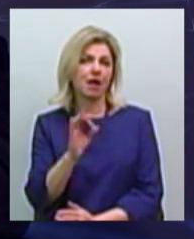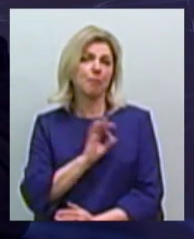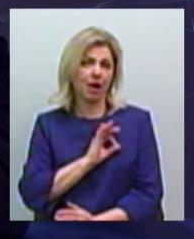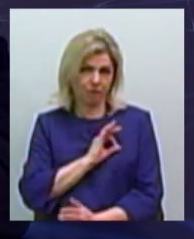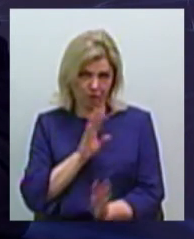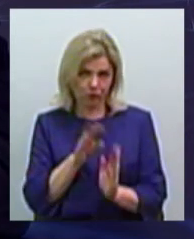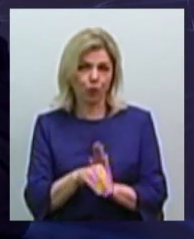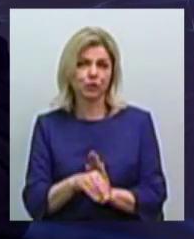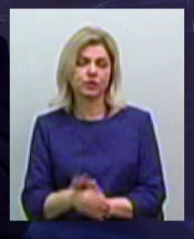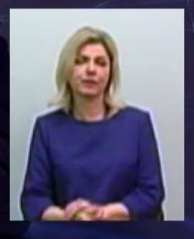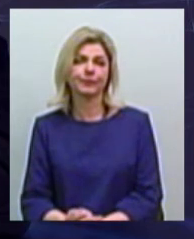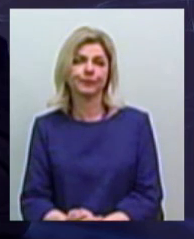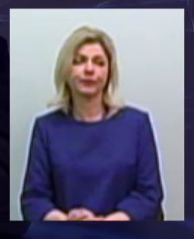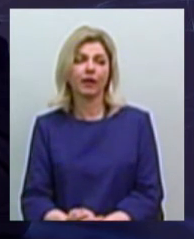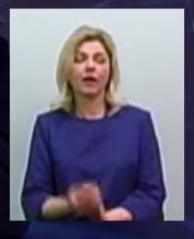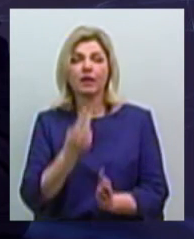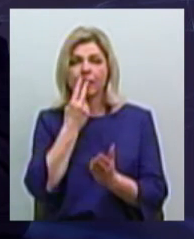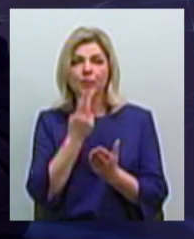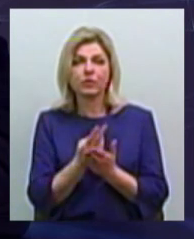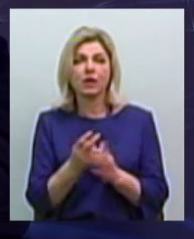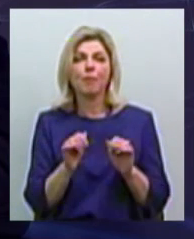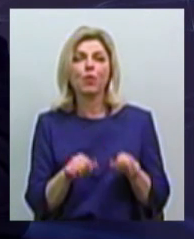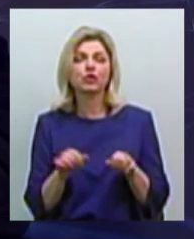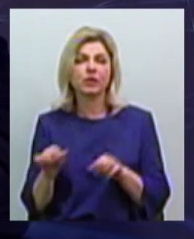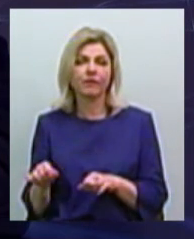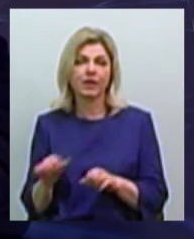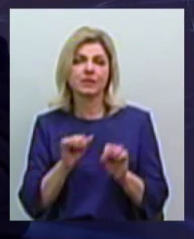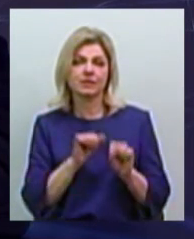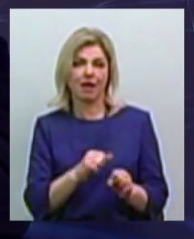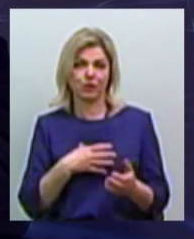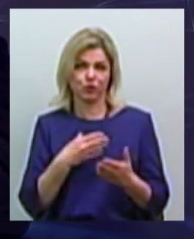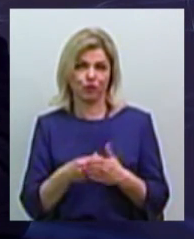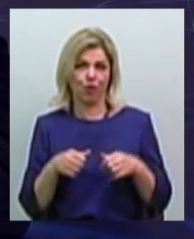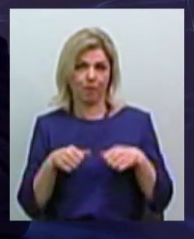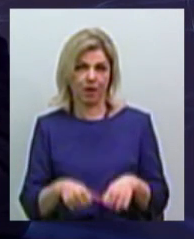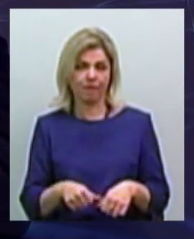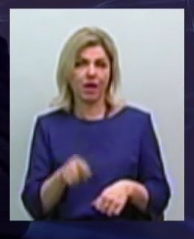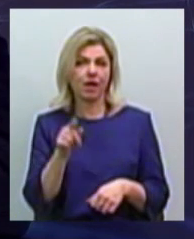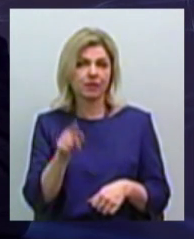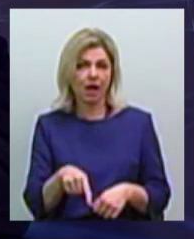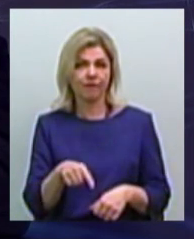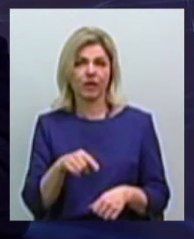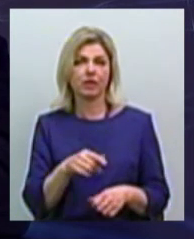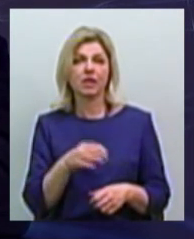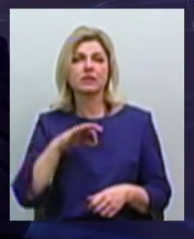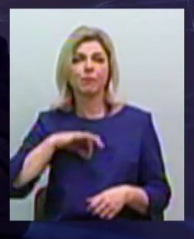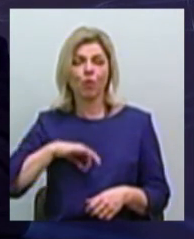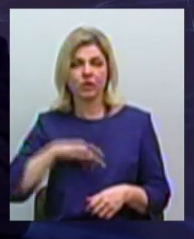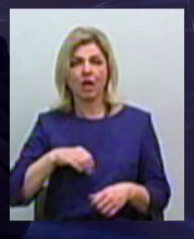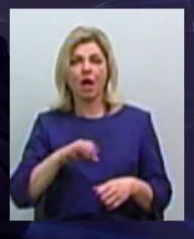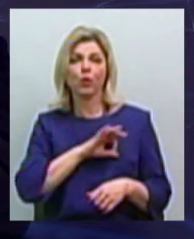сервісів, демонстрування можливостей захисту своїх прав, навіть використовуючи правову допомогу